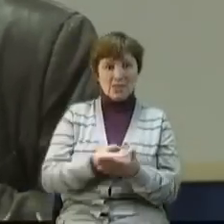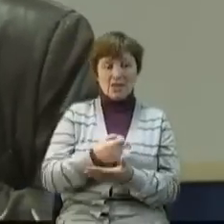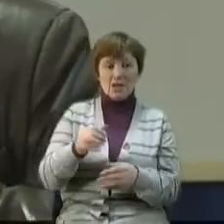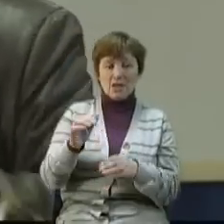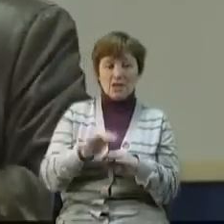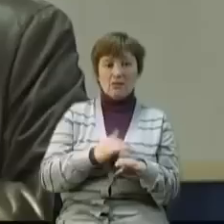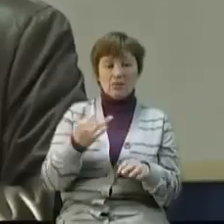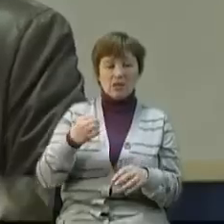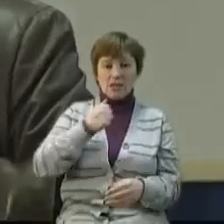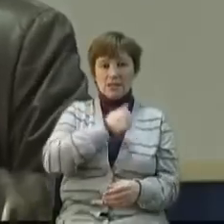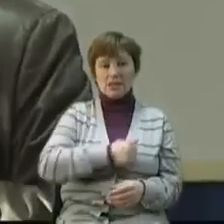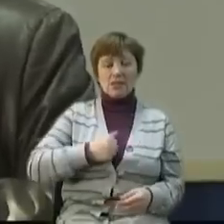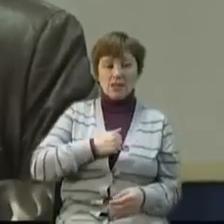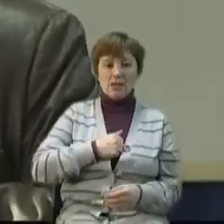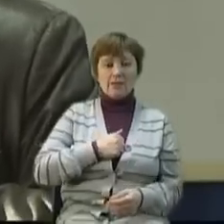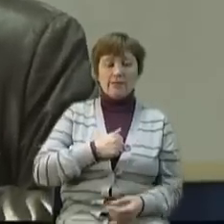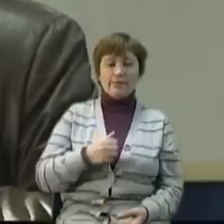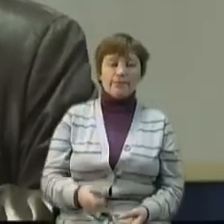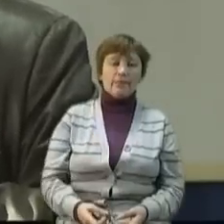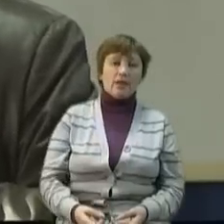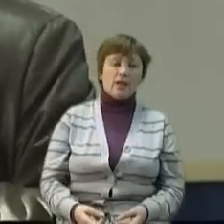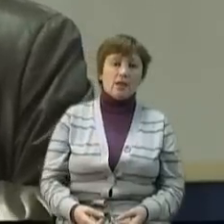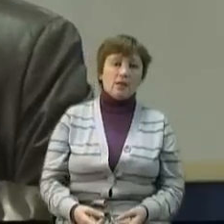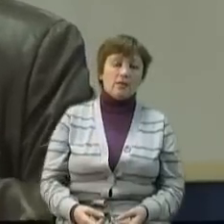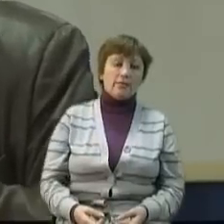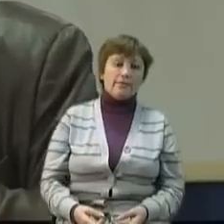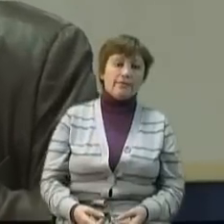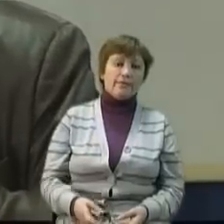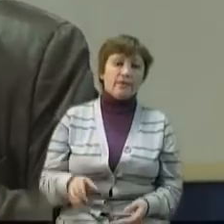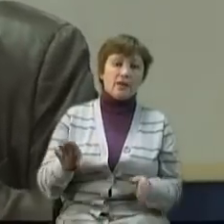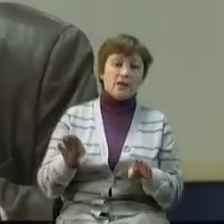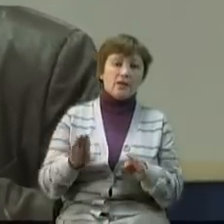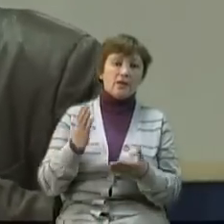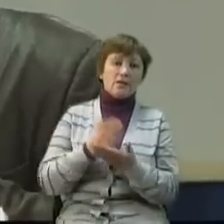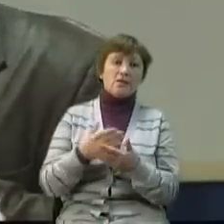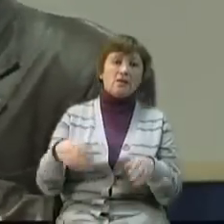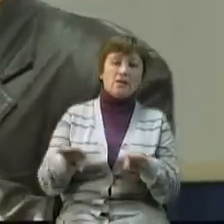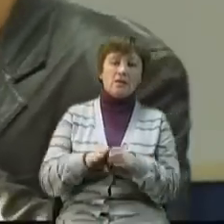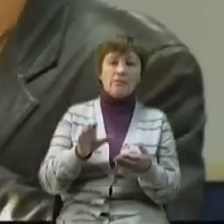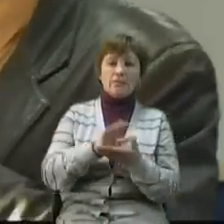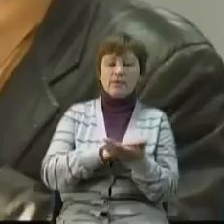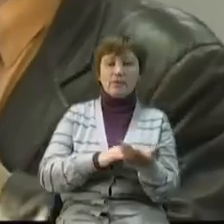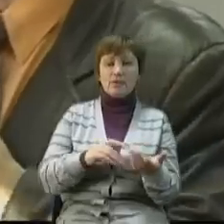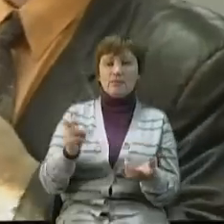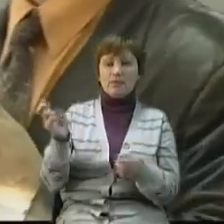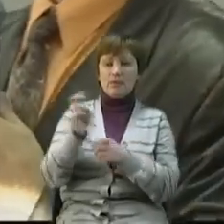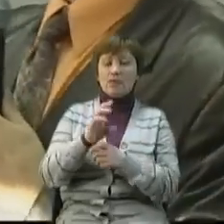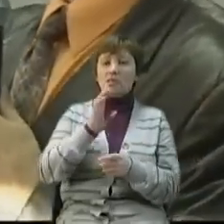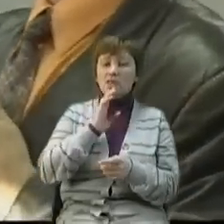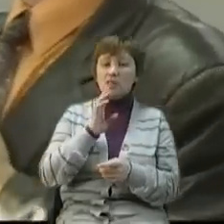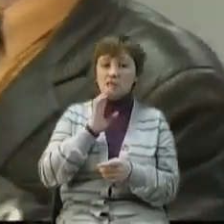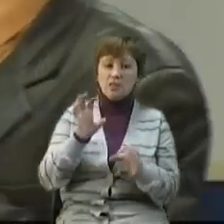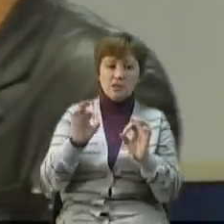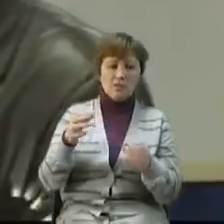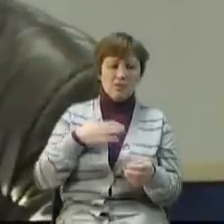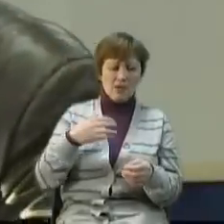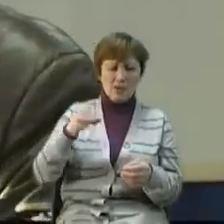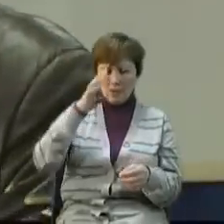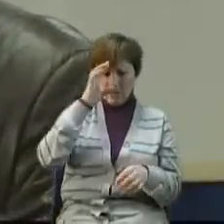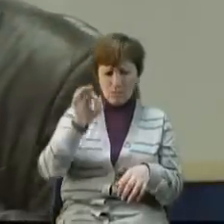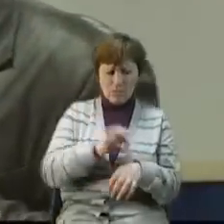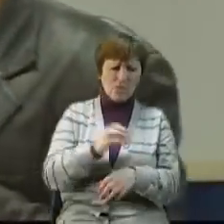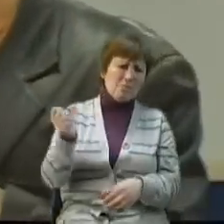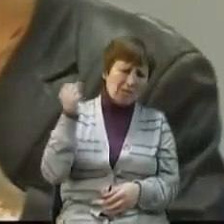Самый яркий, это ко мне... часто подходят люди, в основном женщина подходит и говорит: у меня муж пьяница, он вот такой